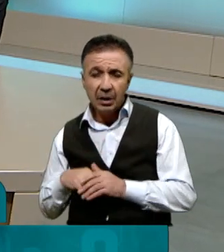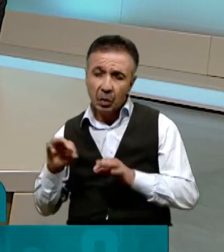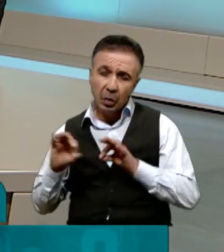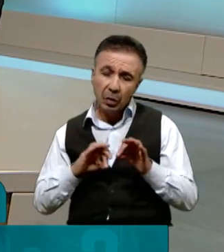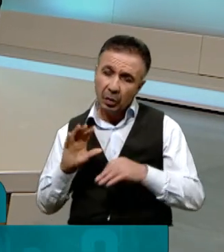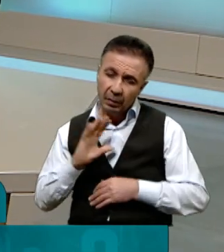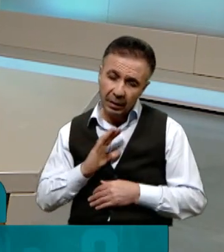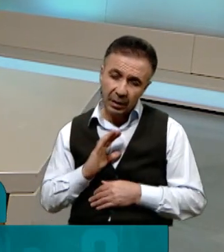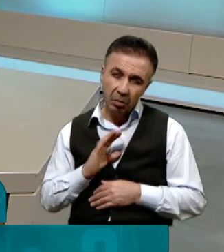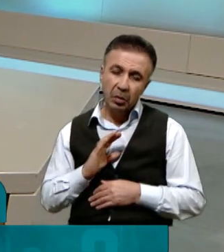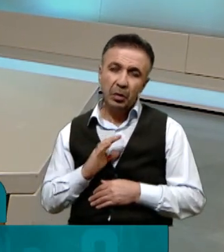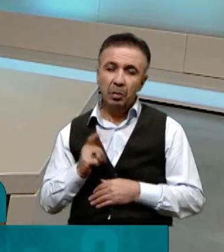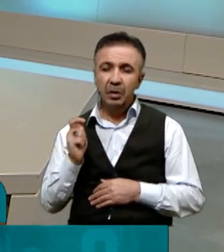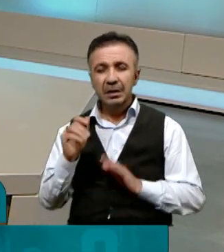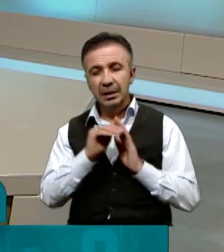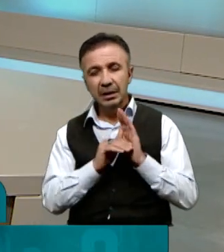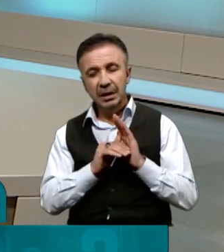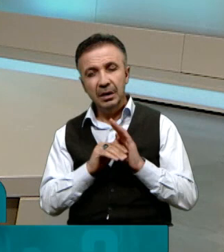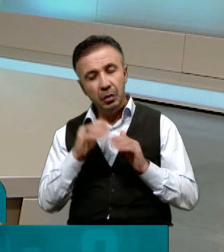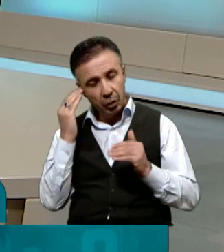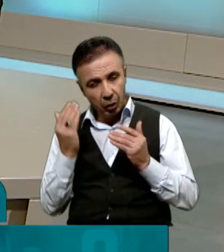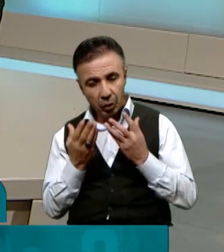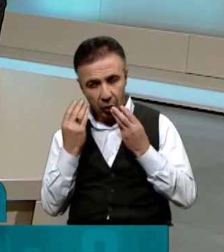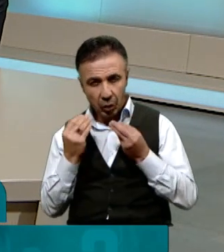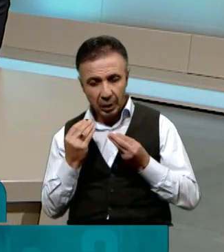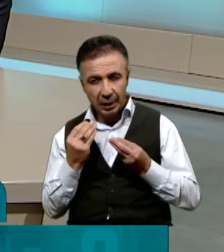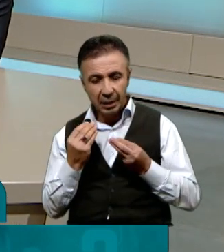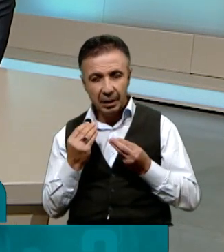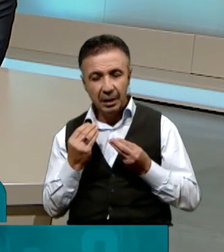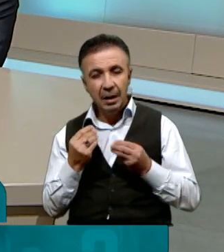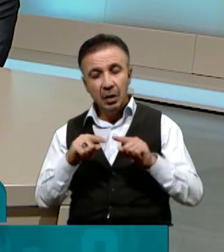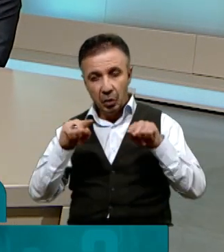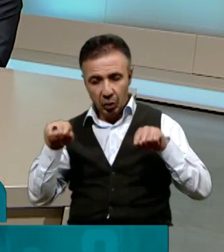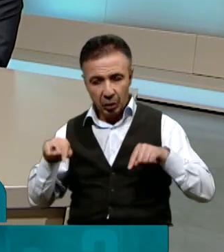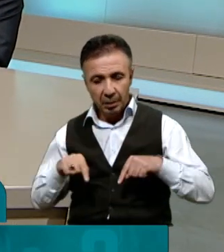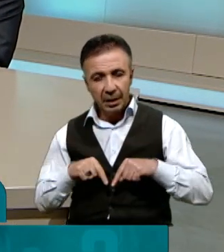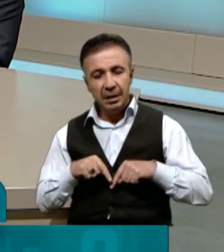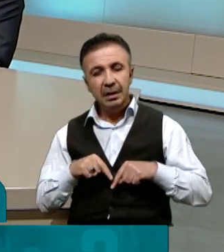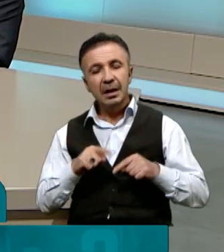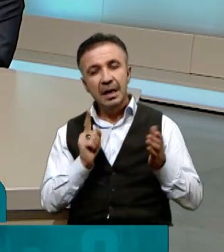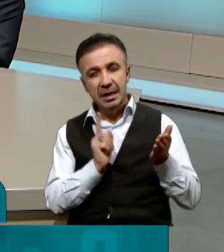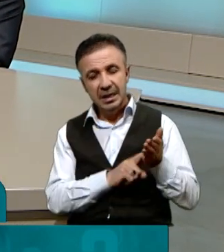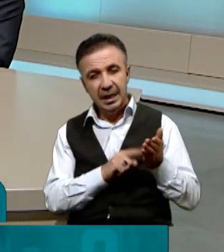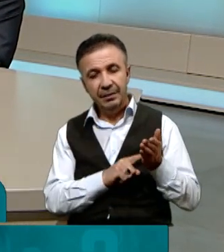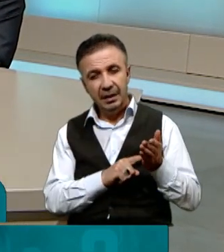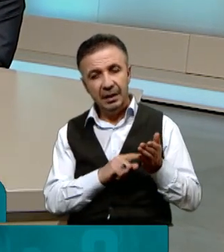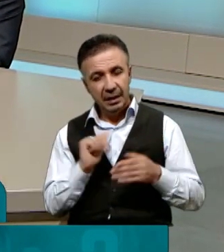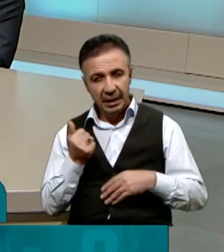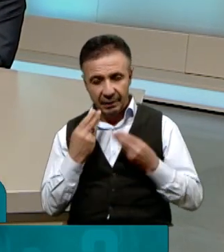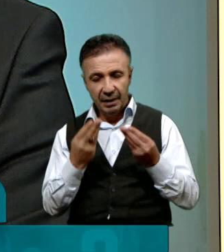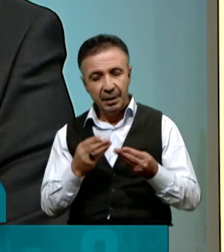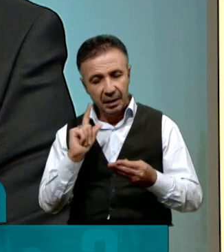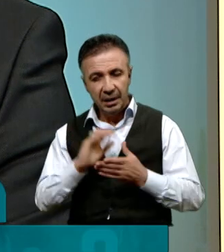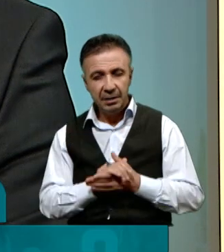Bu standartları taşıyan kurumların vermiş olduğu sertifikaları ne yapmak lazım? Önemsemek lazım. Bugün gerçekten